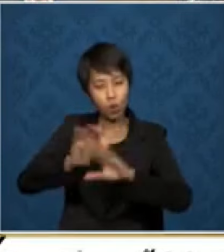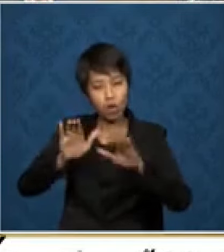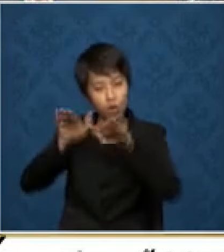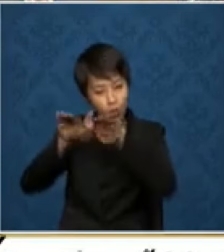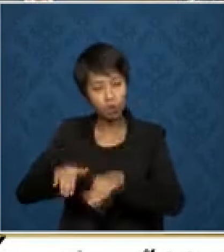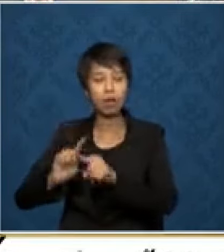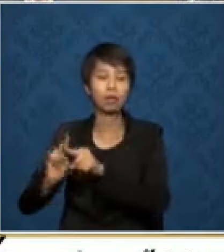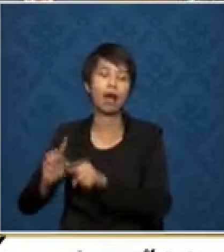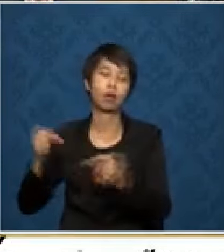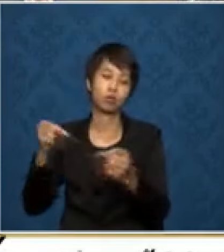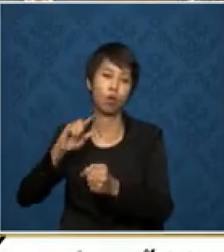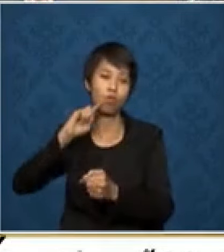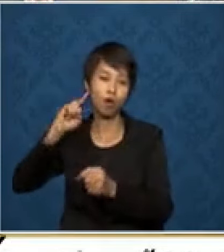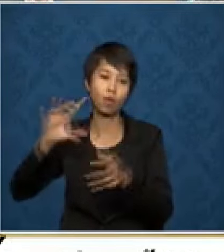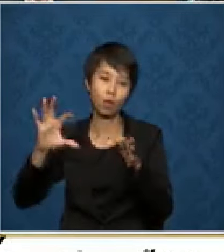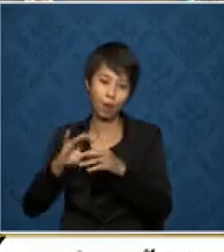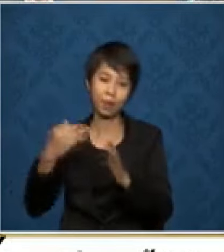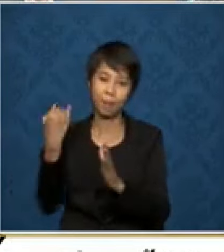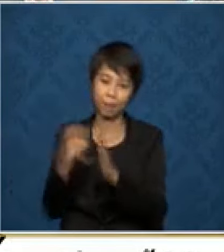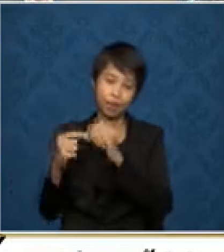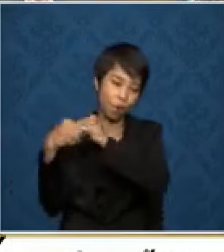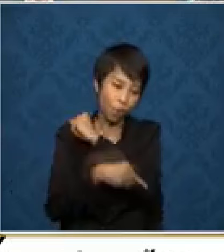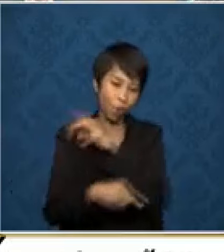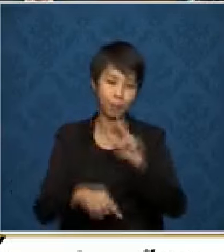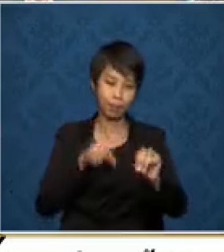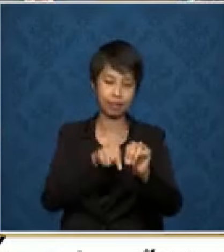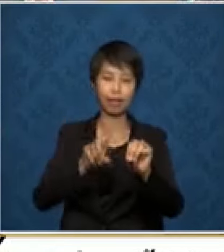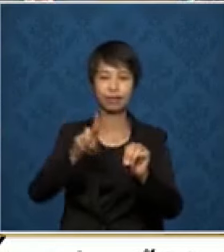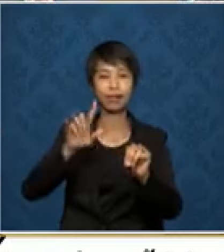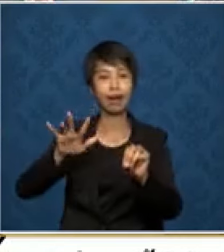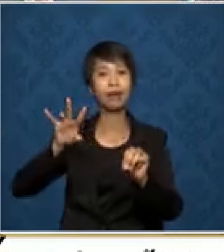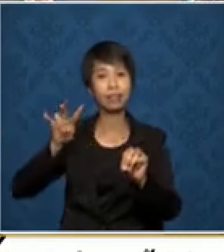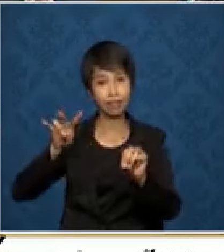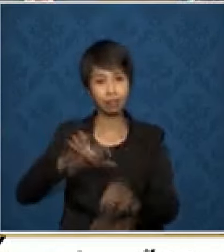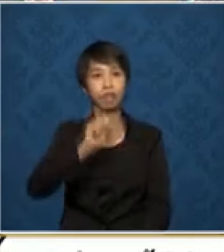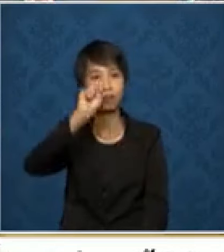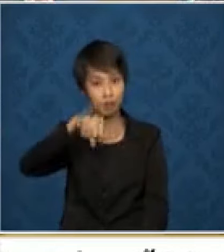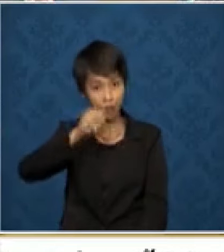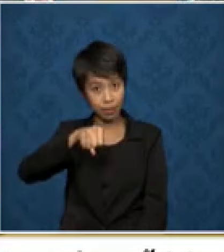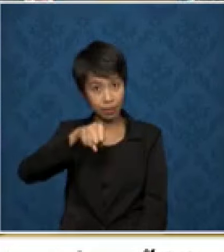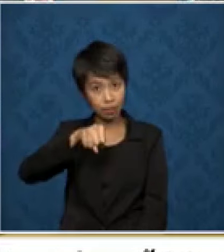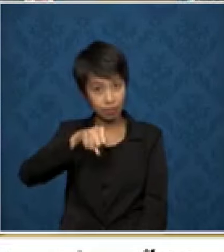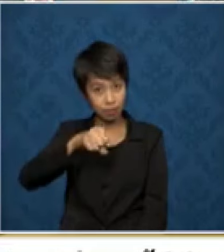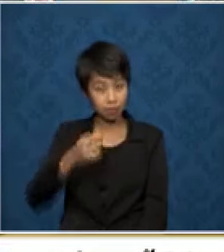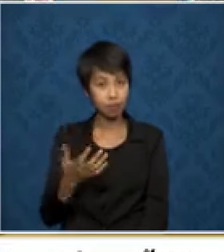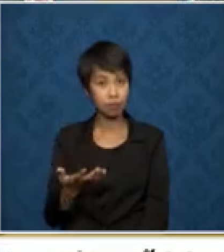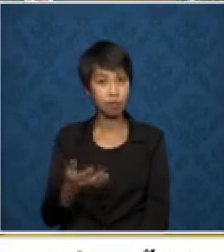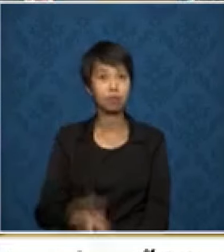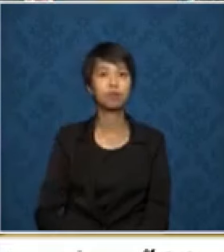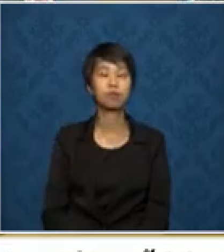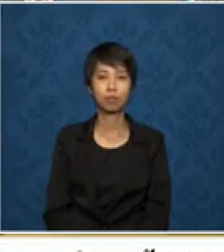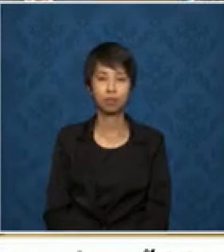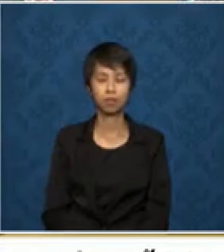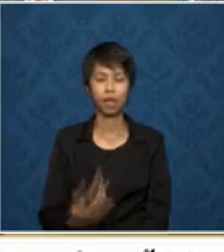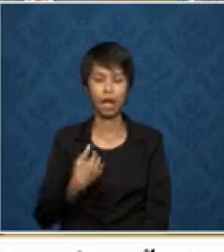ปฏิบัติหน้าที่โดยมิชอบตามมาตรา 157ด้วยหรือไม่